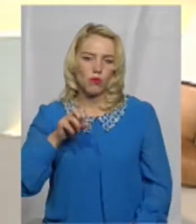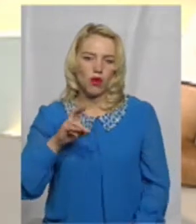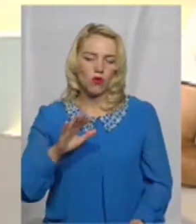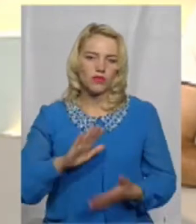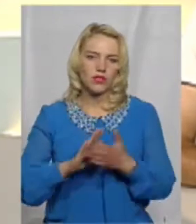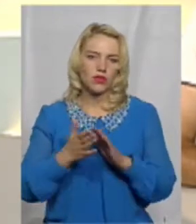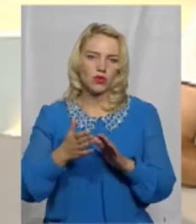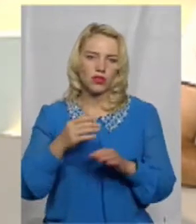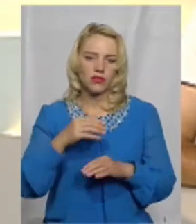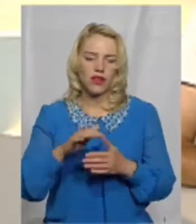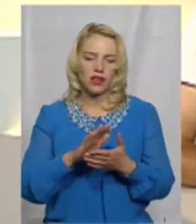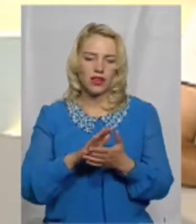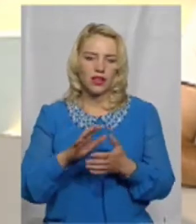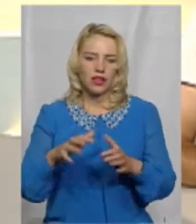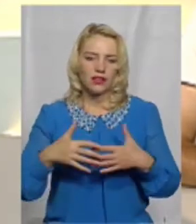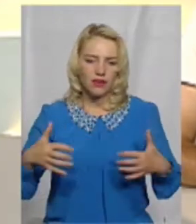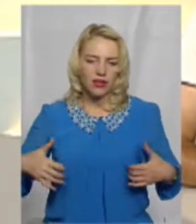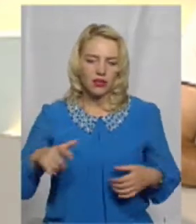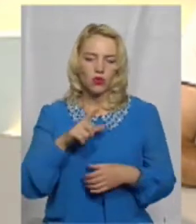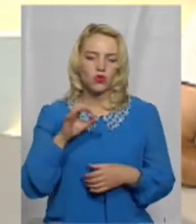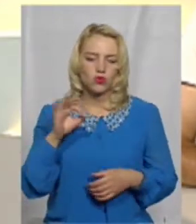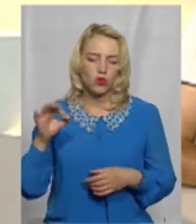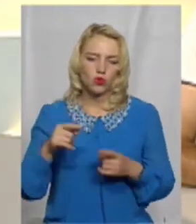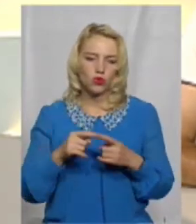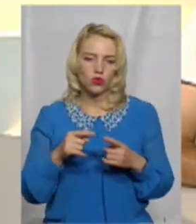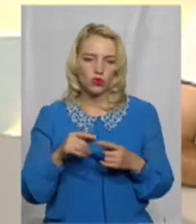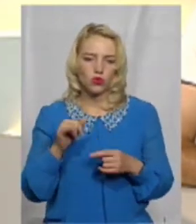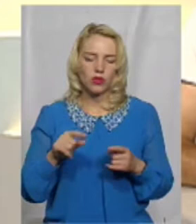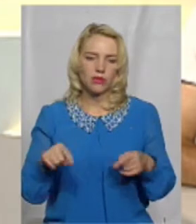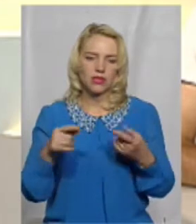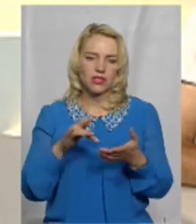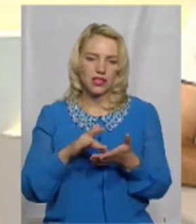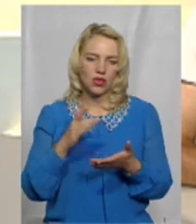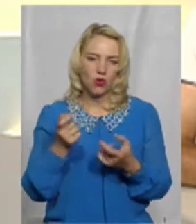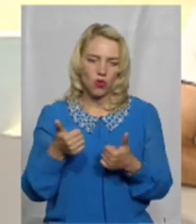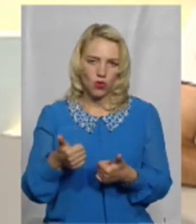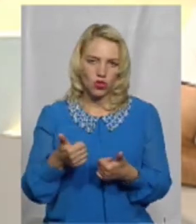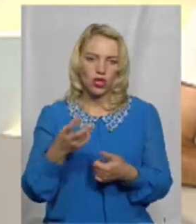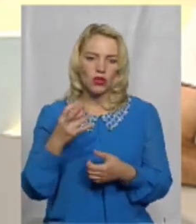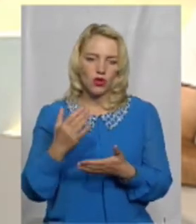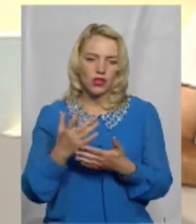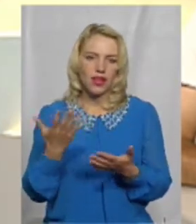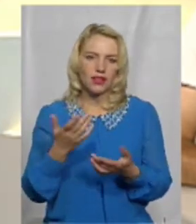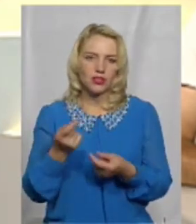у зоокуточку та у реабілітаційному центрі хороший, але є деякі нюанси. Про ці нюанси